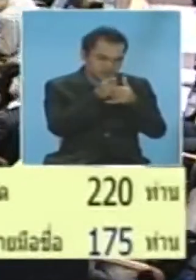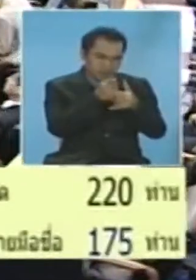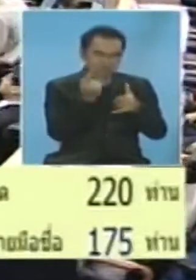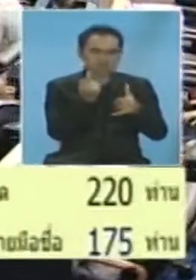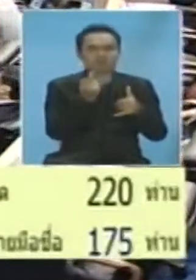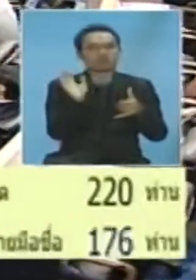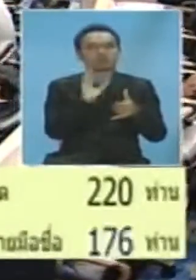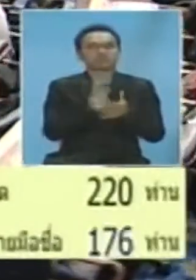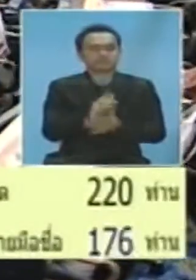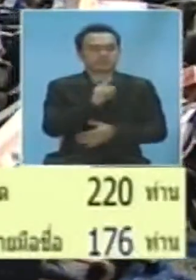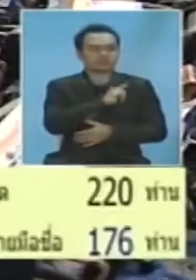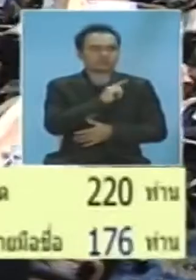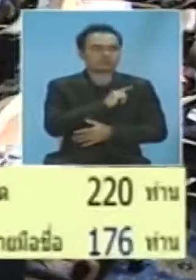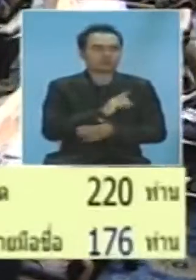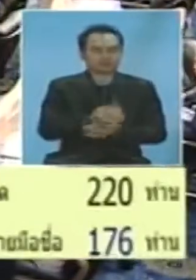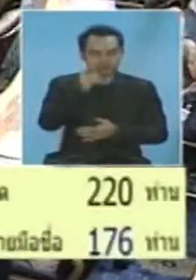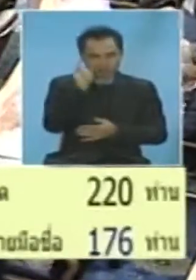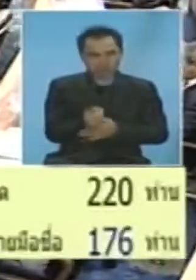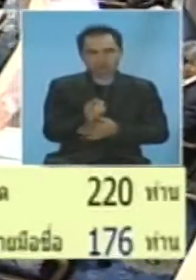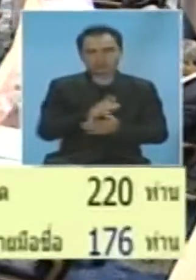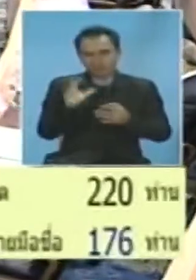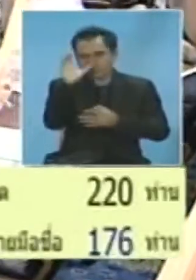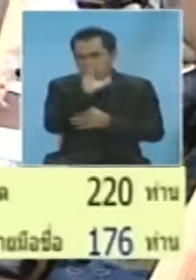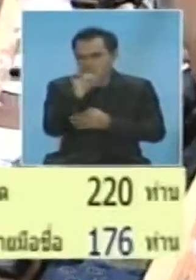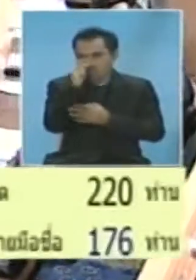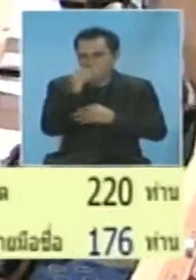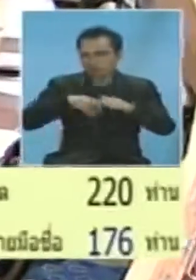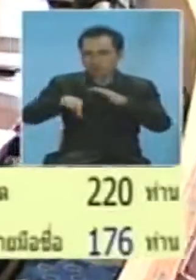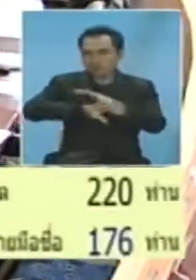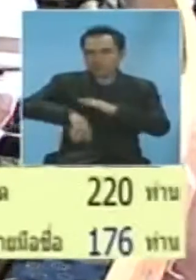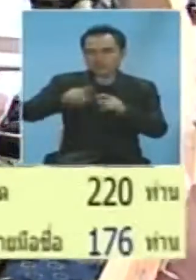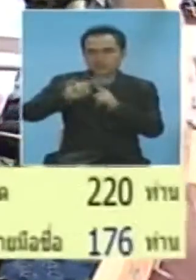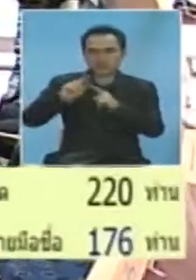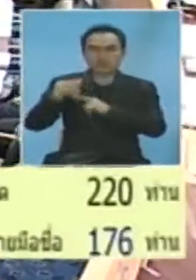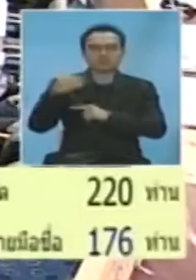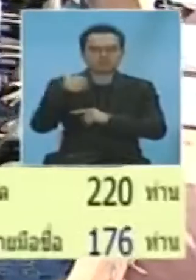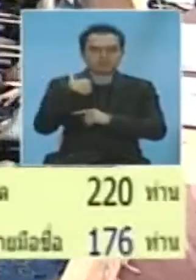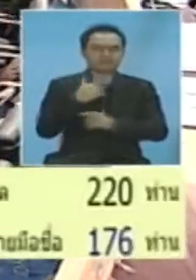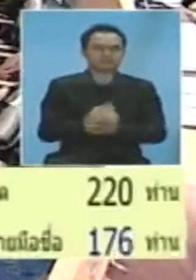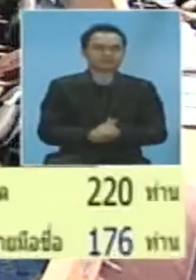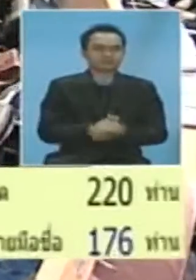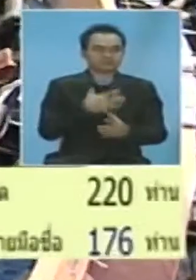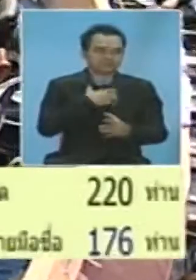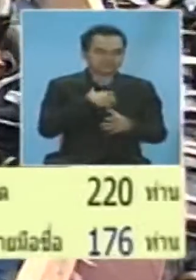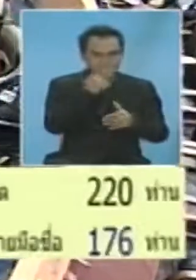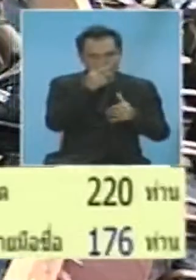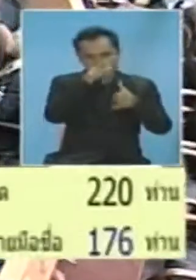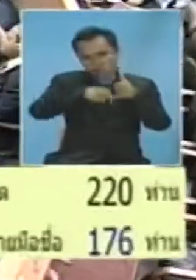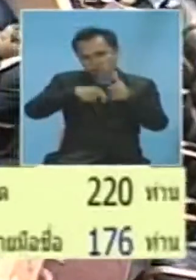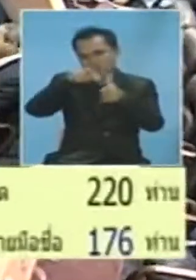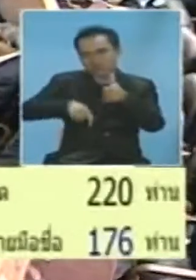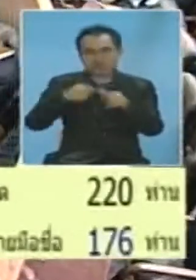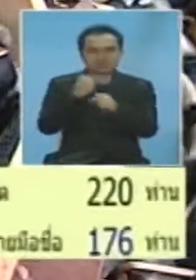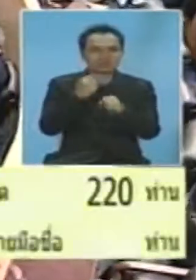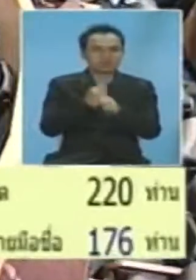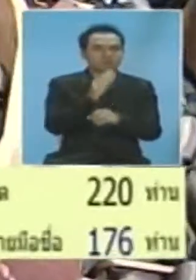ามีภารกิจมีภาระหน้าที่ที่สำคัญคือการตรวจสอบการกระทำ